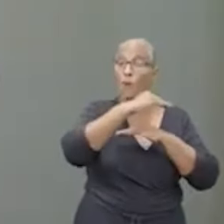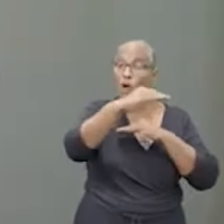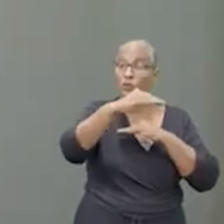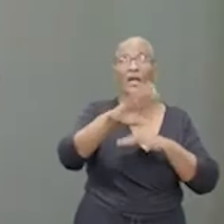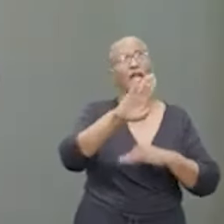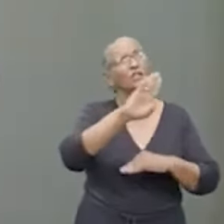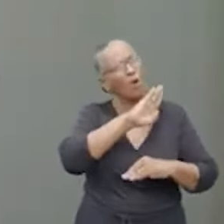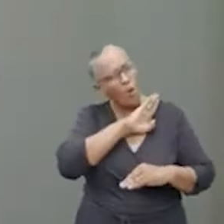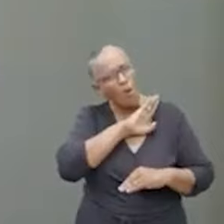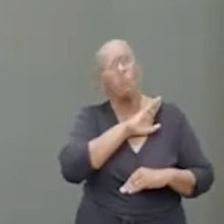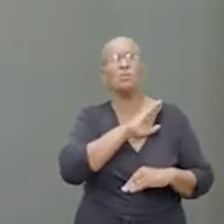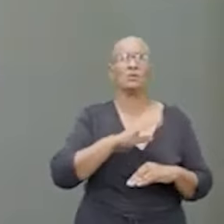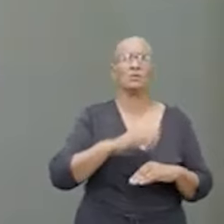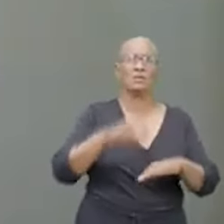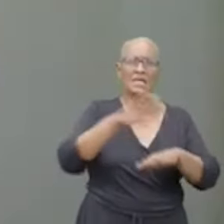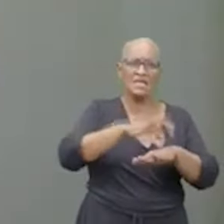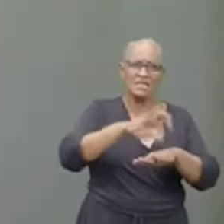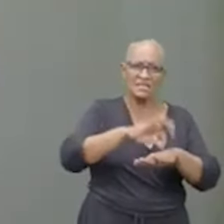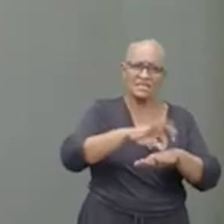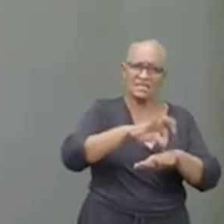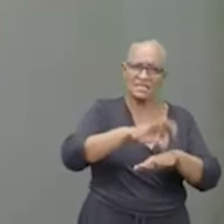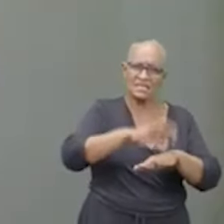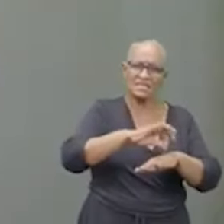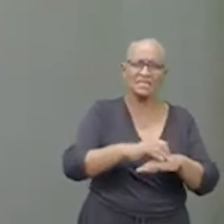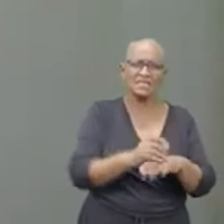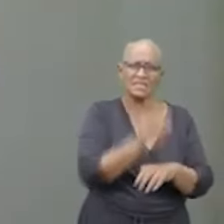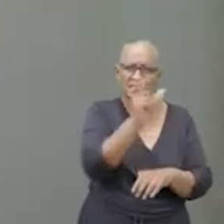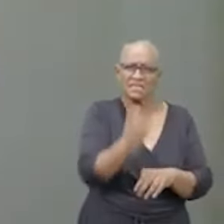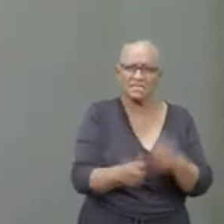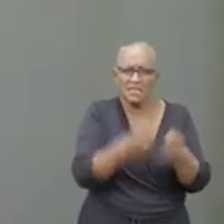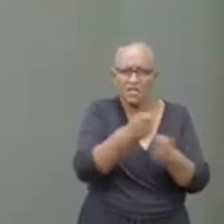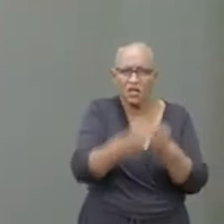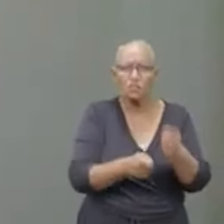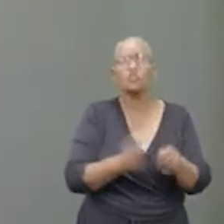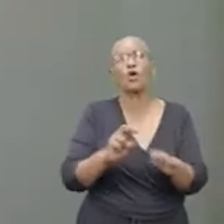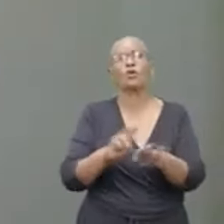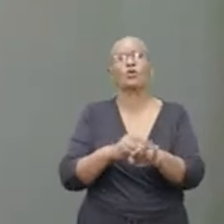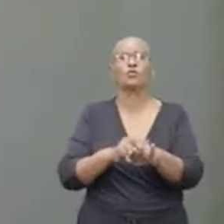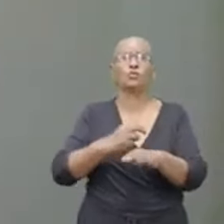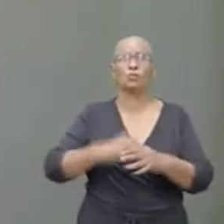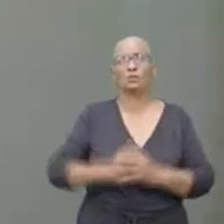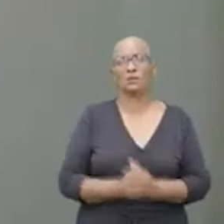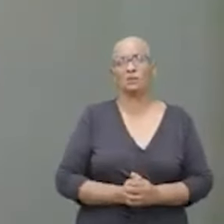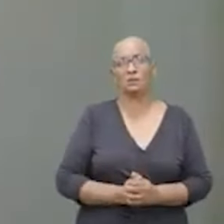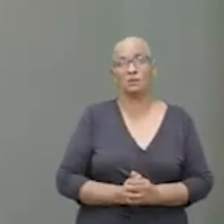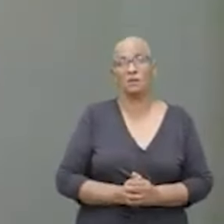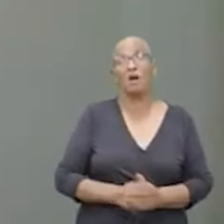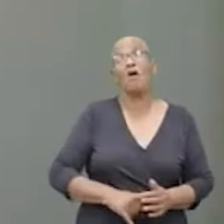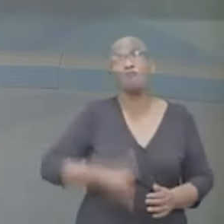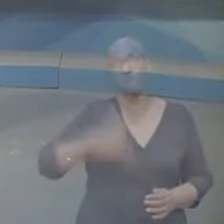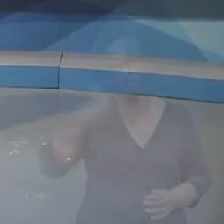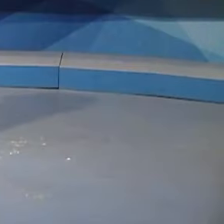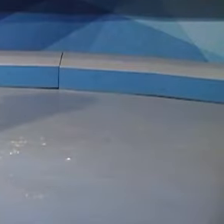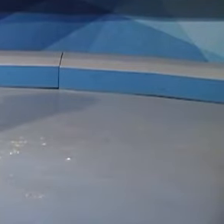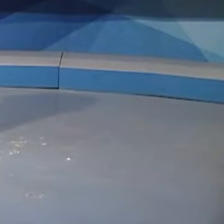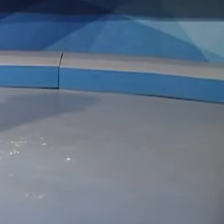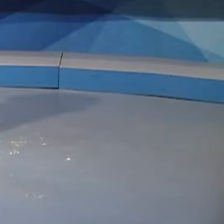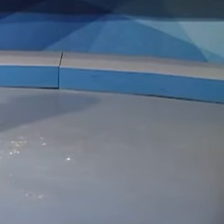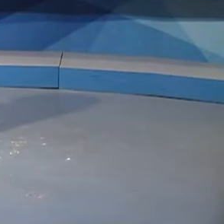van vele rijke landen. Kunnen zij voor 15 jaar lang extra verpleegkundigen absorberen.